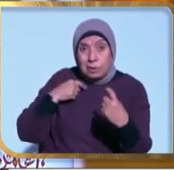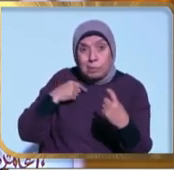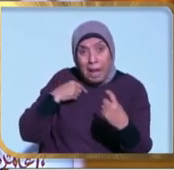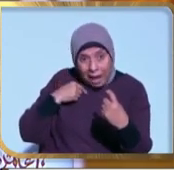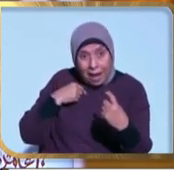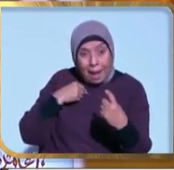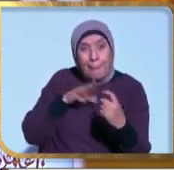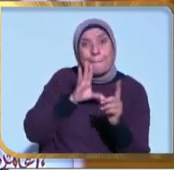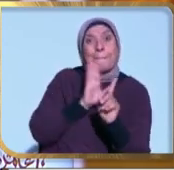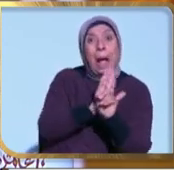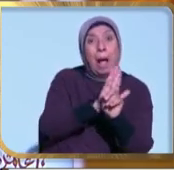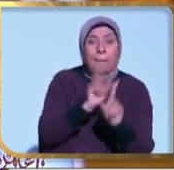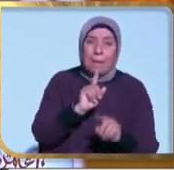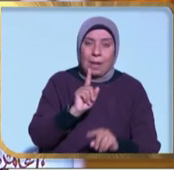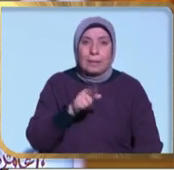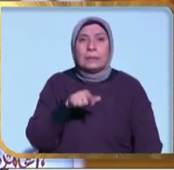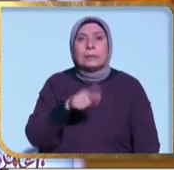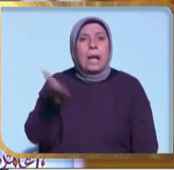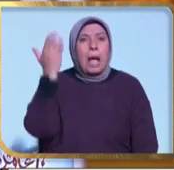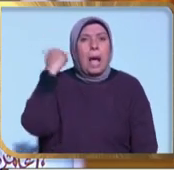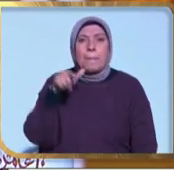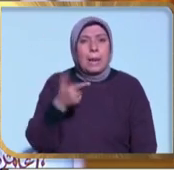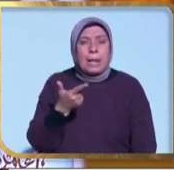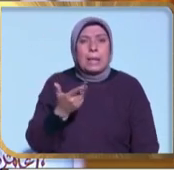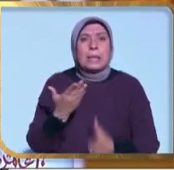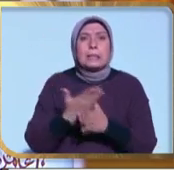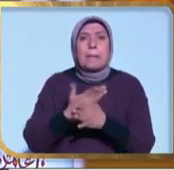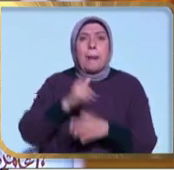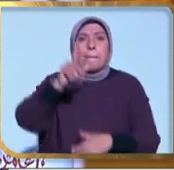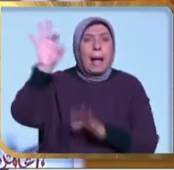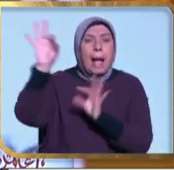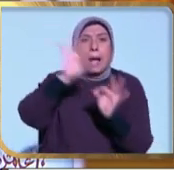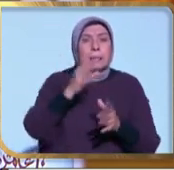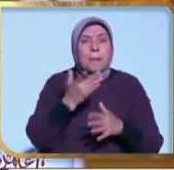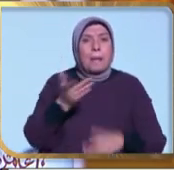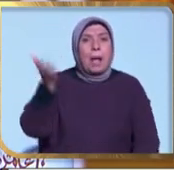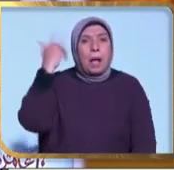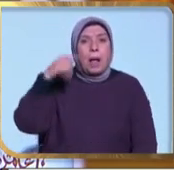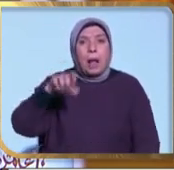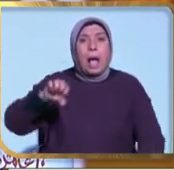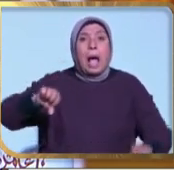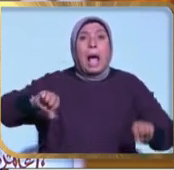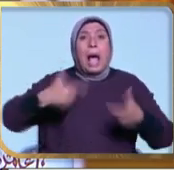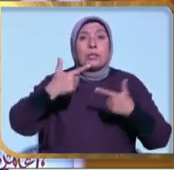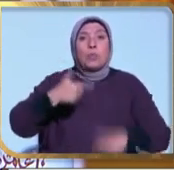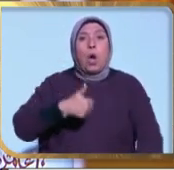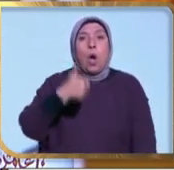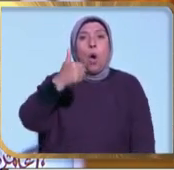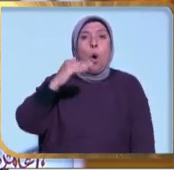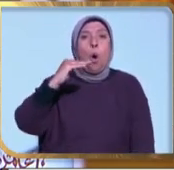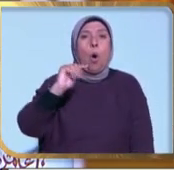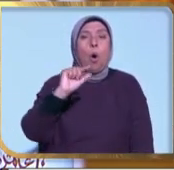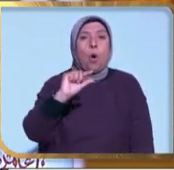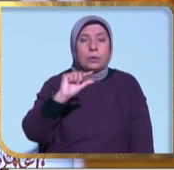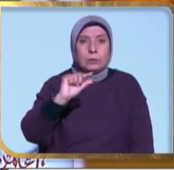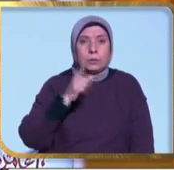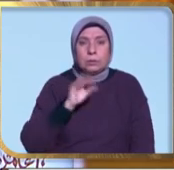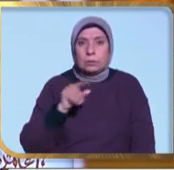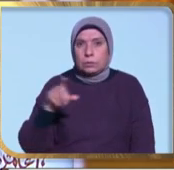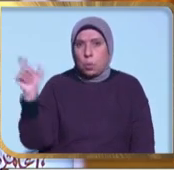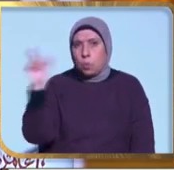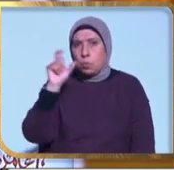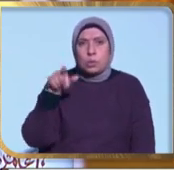بعد واقعه احد كانت زلزلت بقى المسلمين وان حصل فيها يعني موقف كبير تعرض